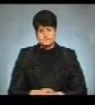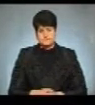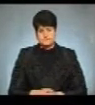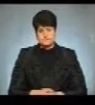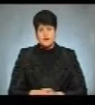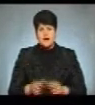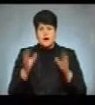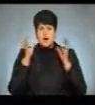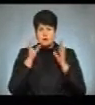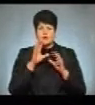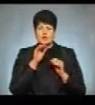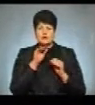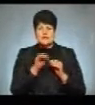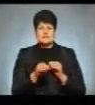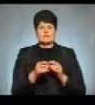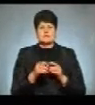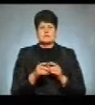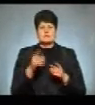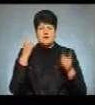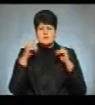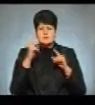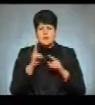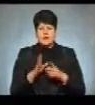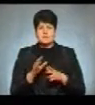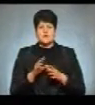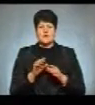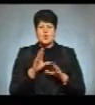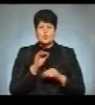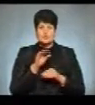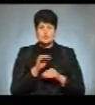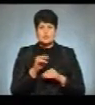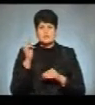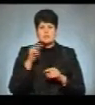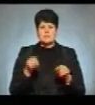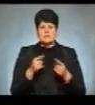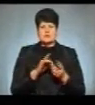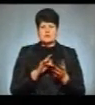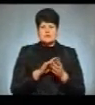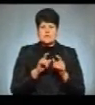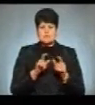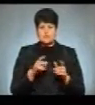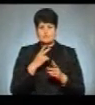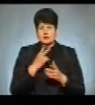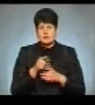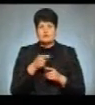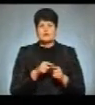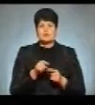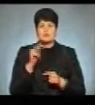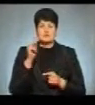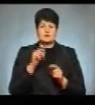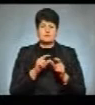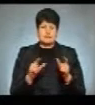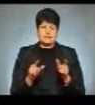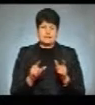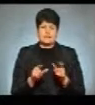Аудіодиск із казками, які озвучили вихованці Тернопільського обласного навчально-реабілітаційного центру, репрезентували у цьому навчальному закладі. На